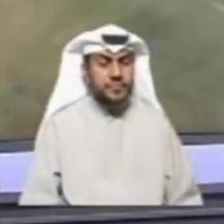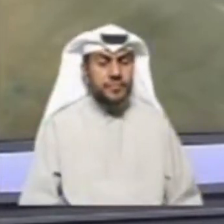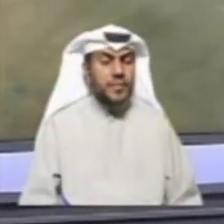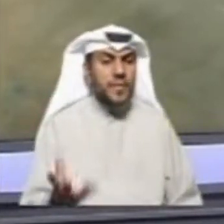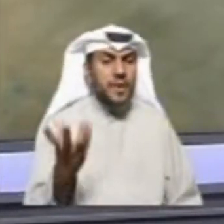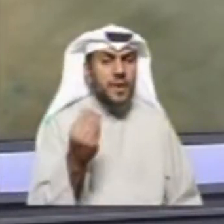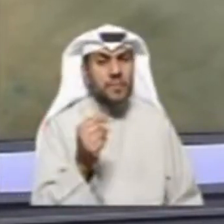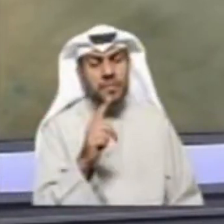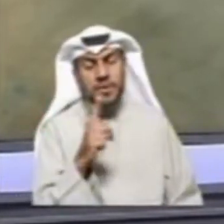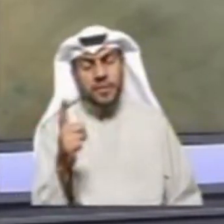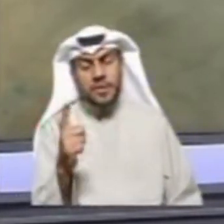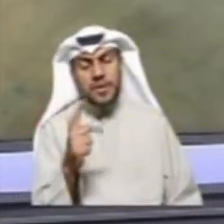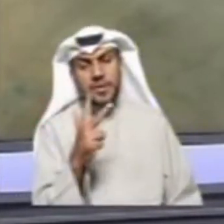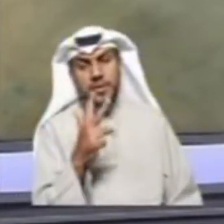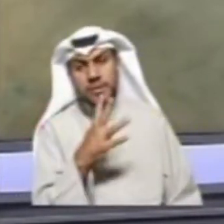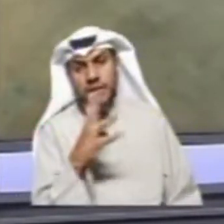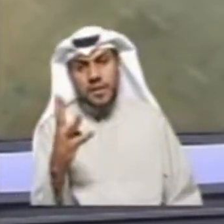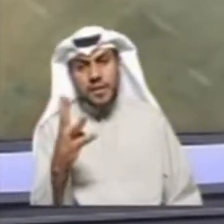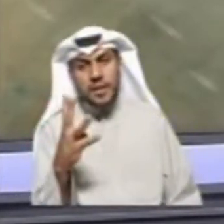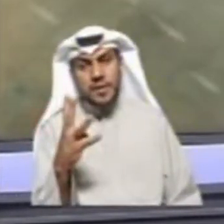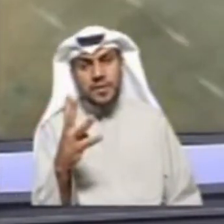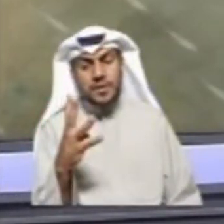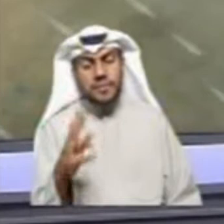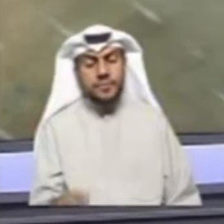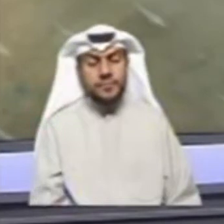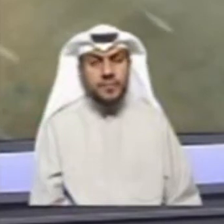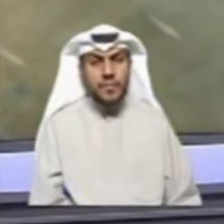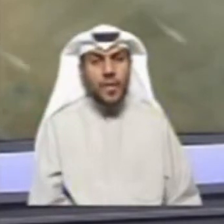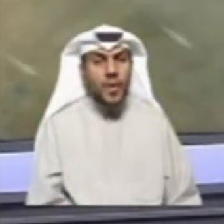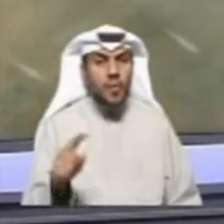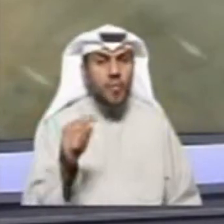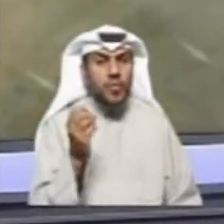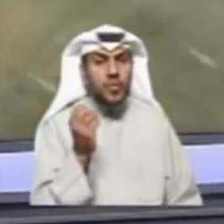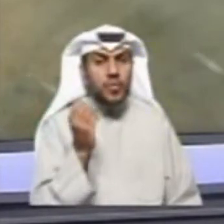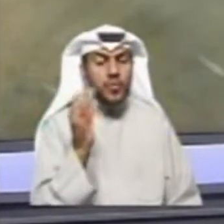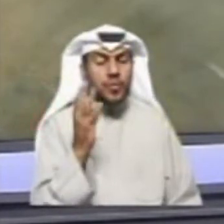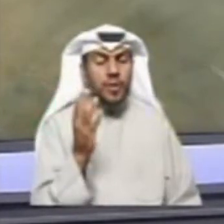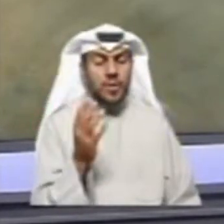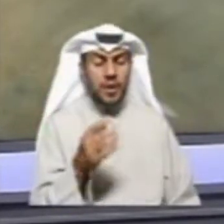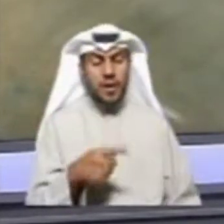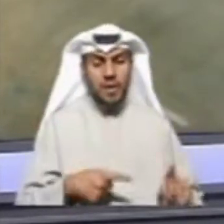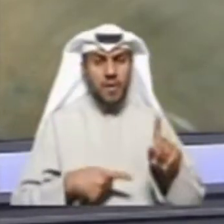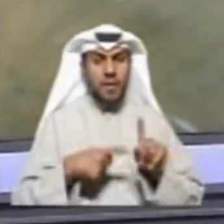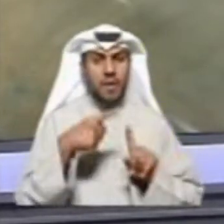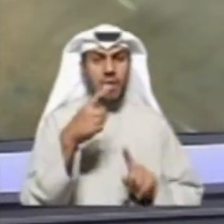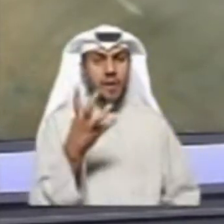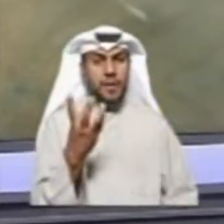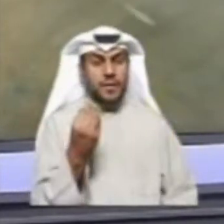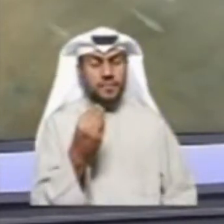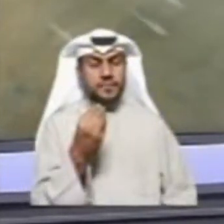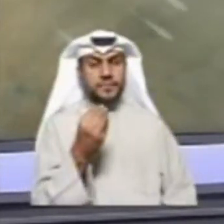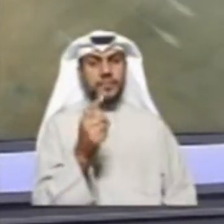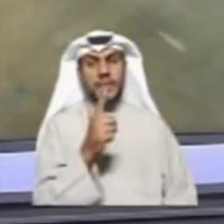بين 17 إلى 19 درجة مئوية. من بعد منتصف نهار يوم الغد متوقع أن تكون درجات الحرارة العظمى قد